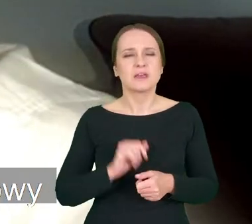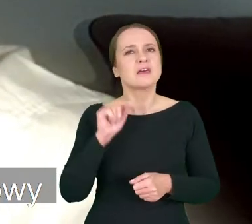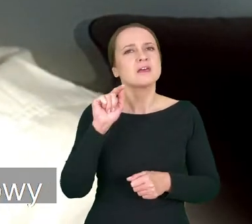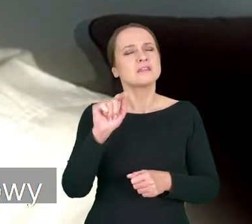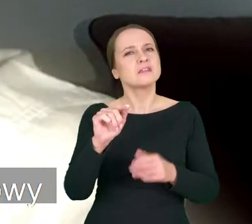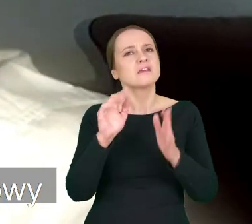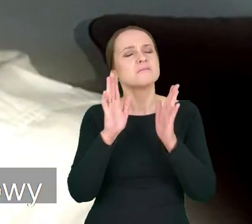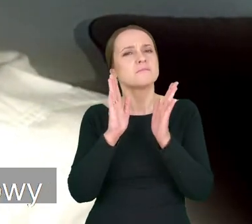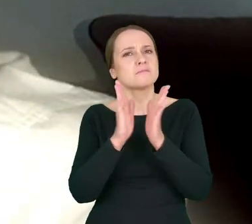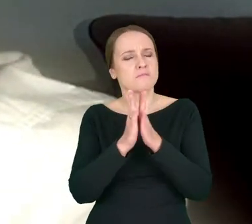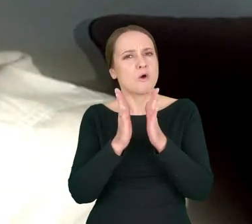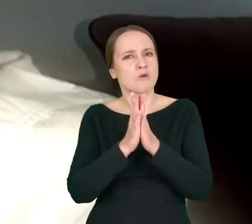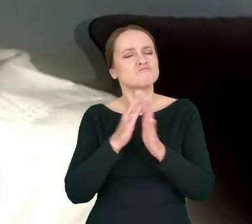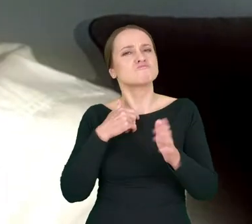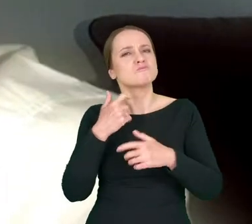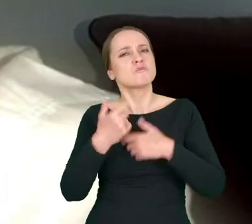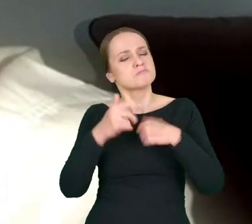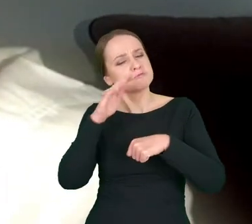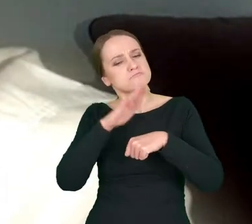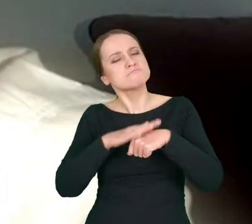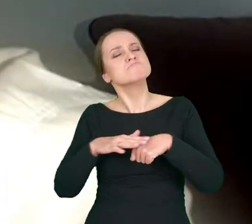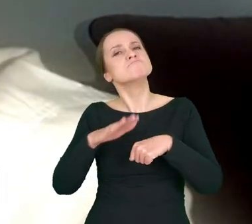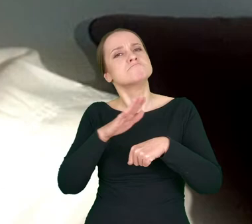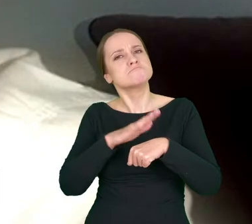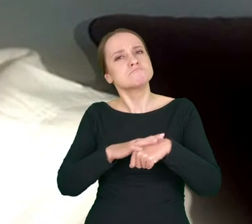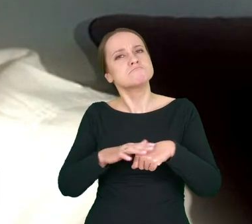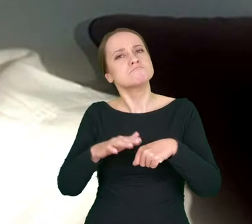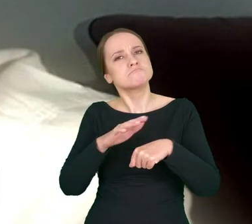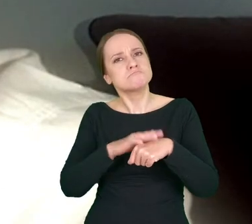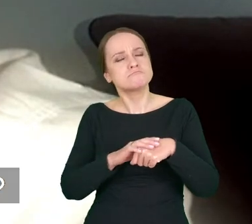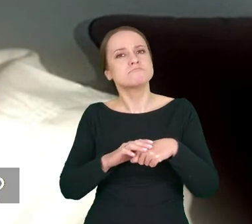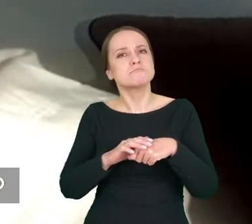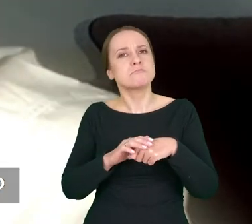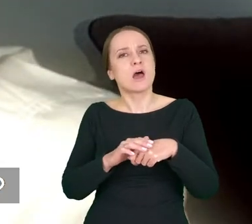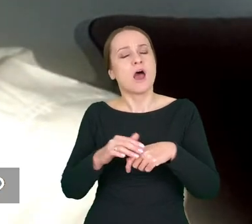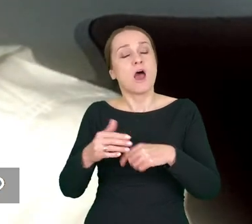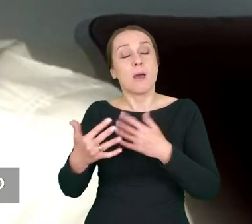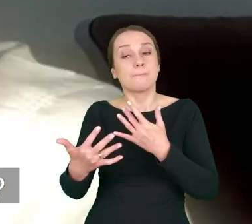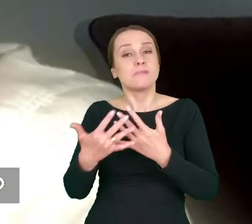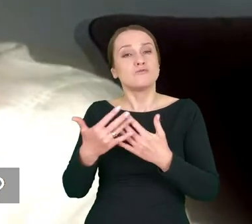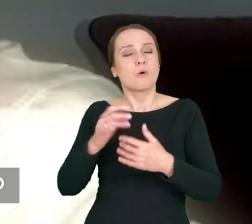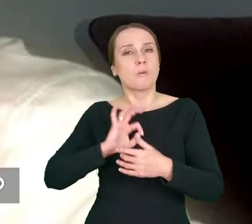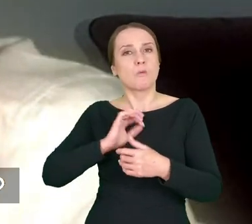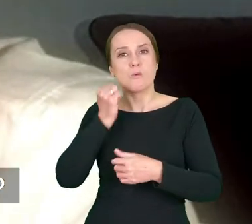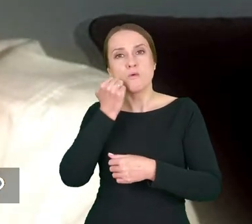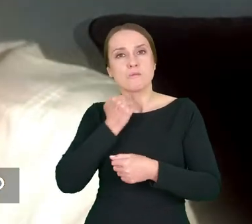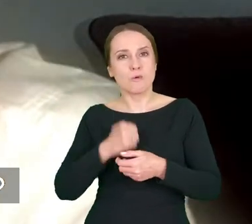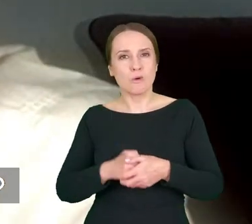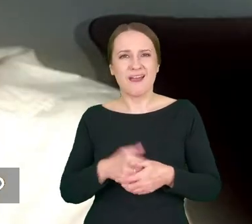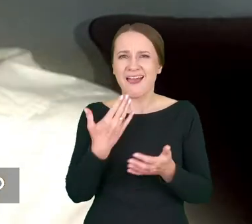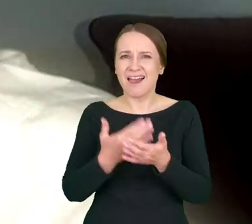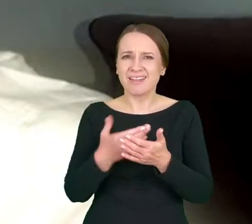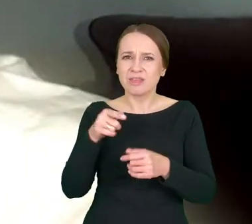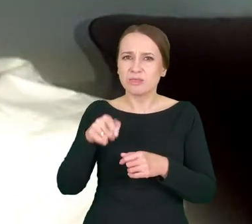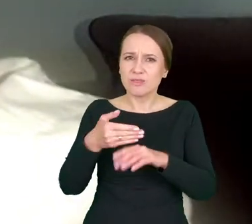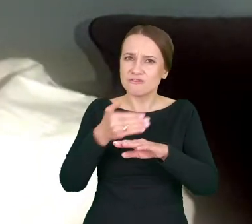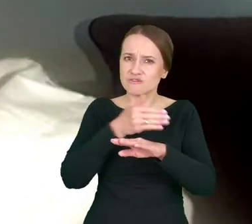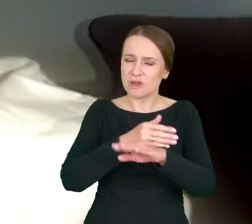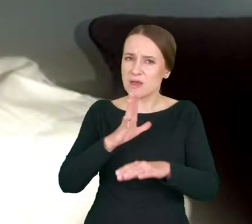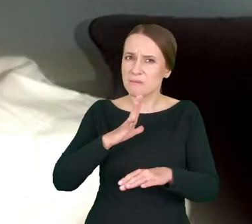kędzierzawej głowy, u mojego trzewika dopraszasz się łaski?